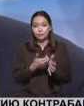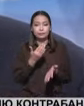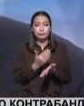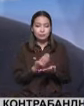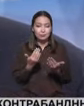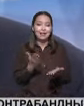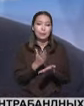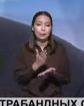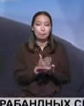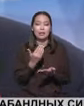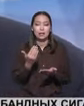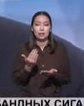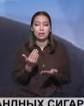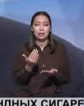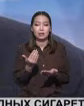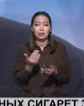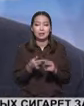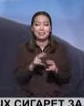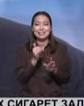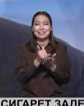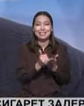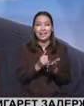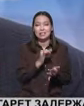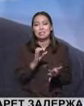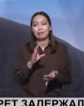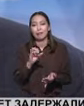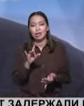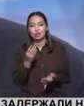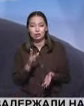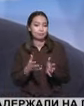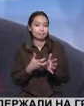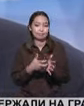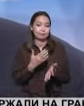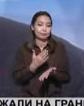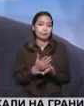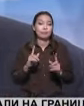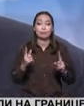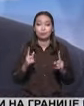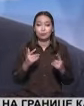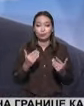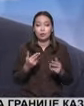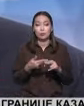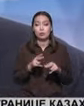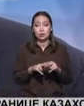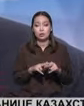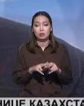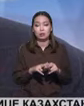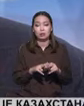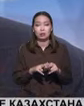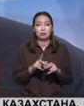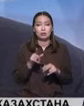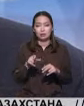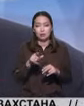именно слесаря и сварщиков у нас проблемы вот в этом. Потому что сейчас многие смотрят на